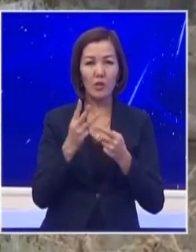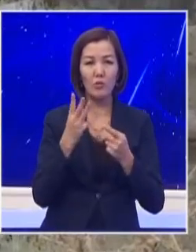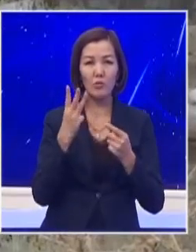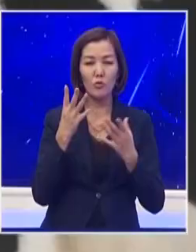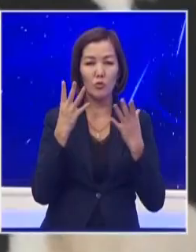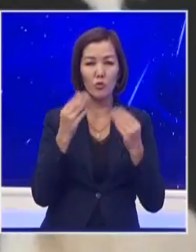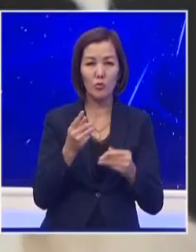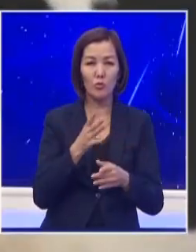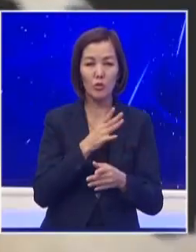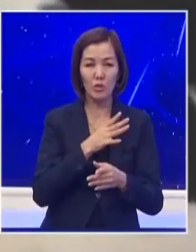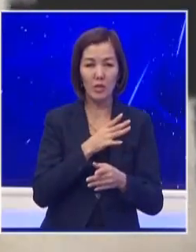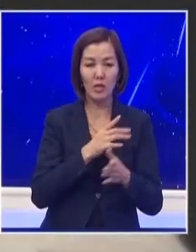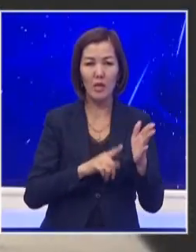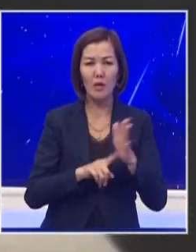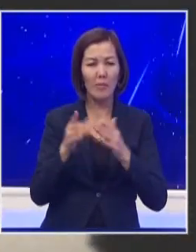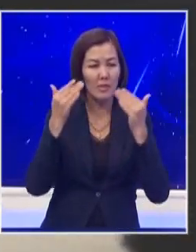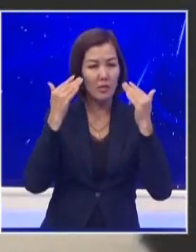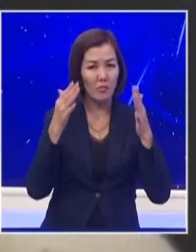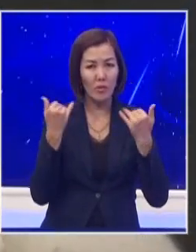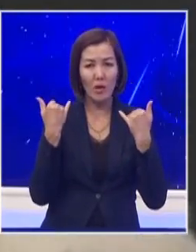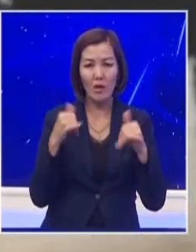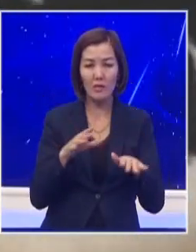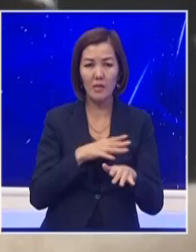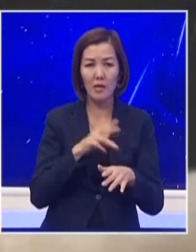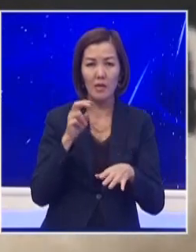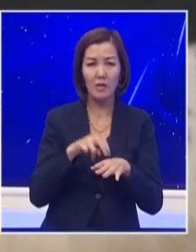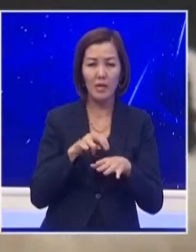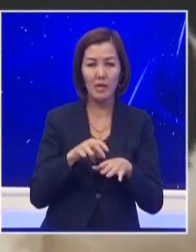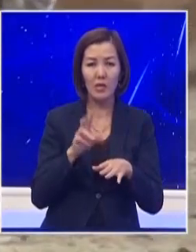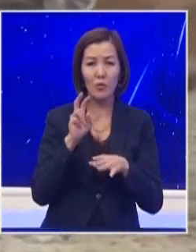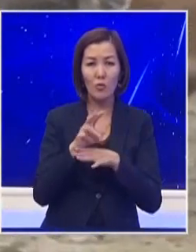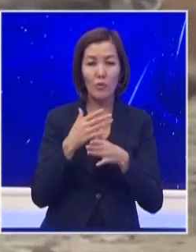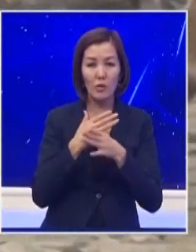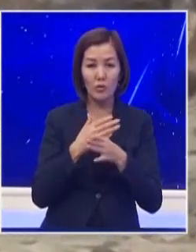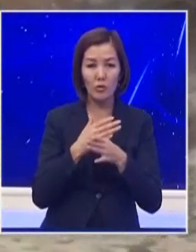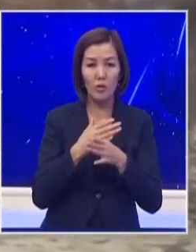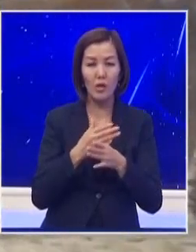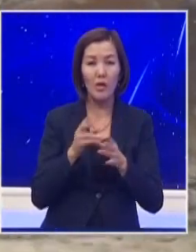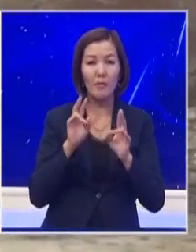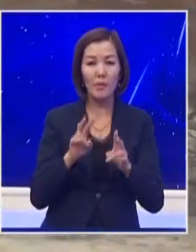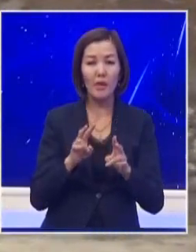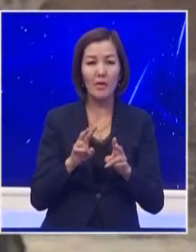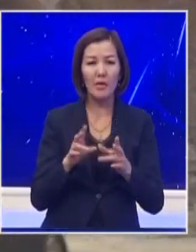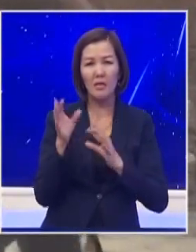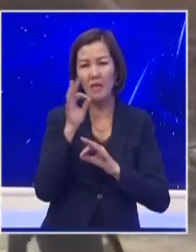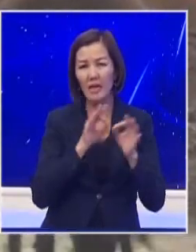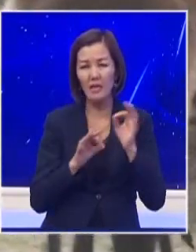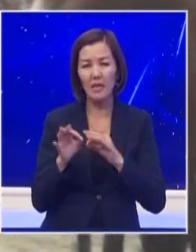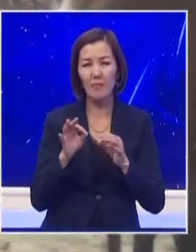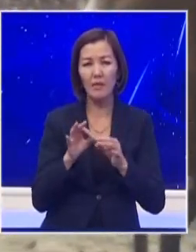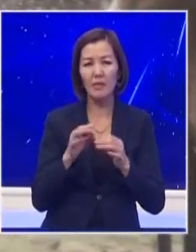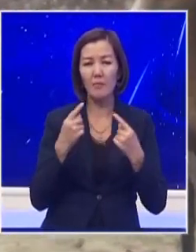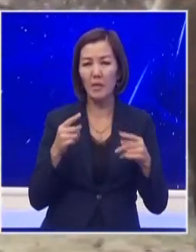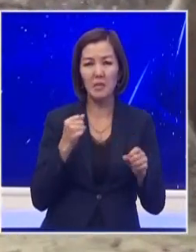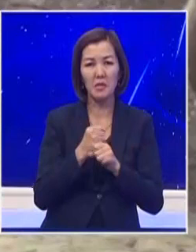шыдайды. Бастапқы уақытта ештеңе түсінбей аң-таң болған жұрт мал дәрігерінің көмегіне жүгінген. Бірақ мамандар пайдасы жоқ дәрі-дәрмек жазып беруден басқа